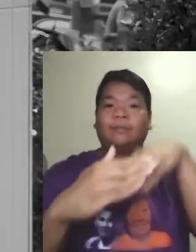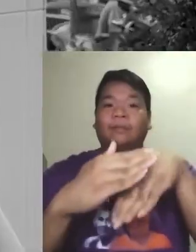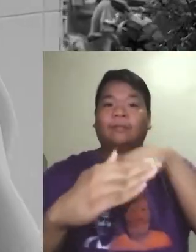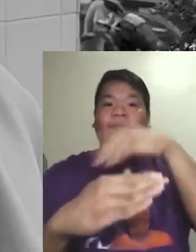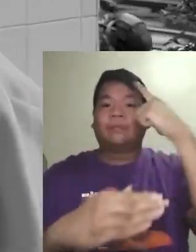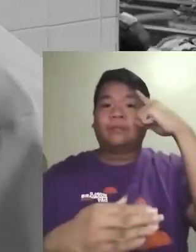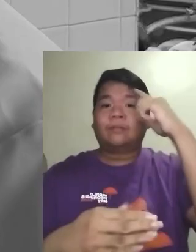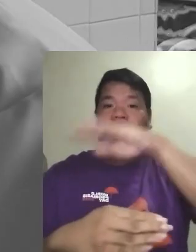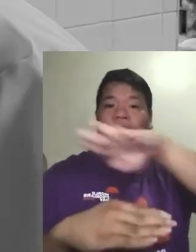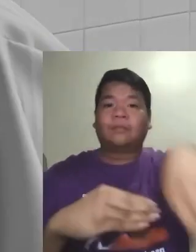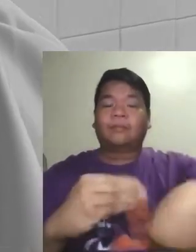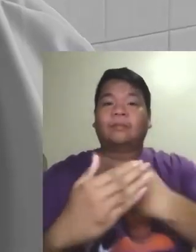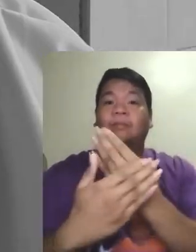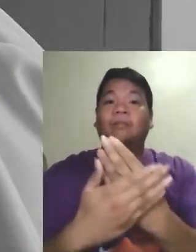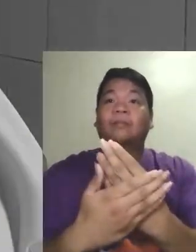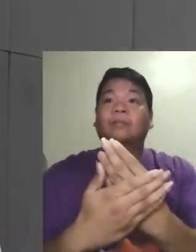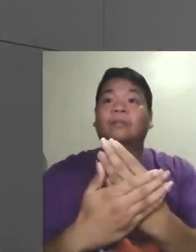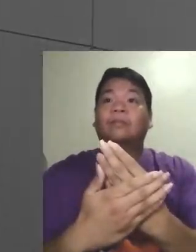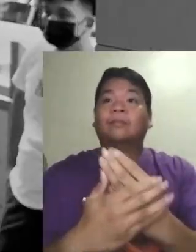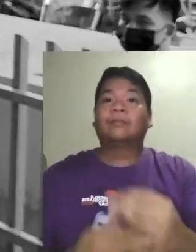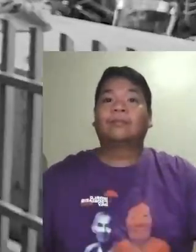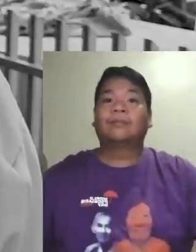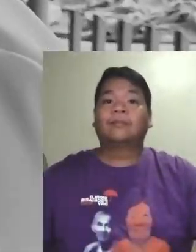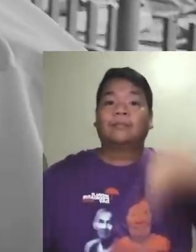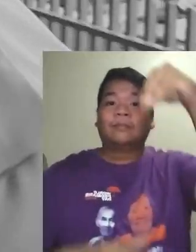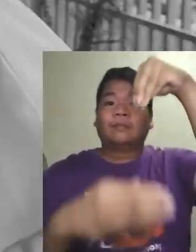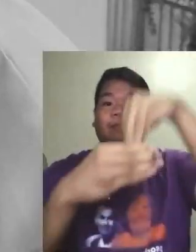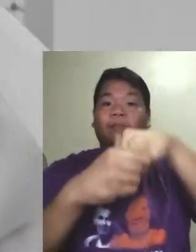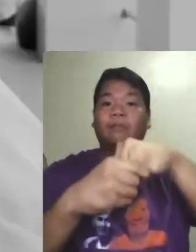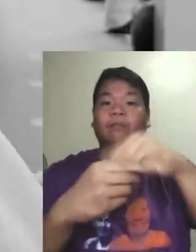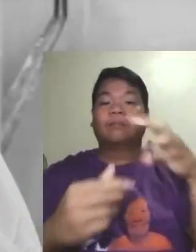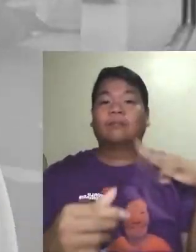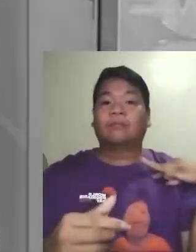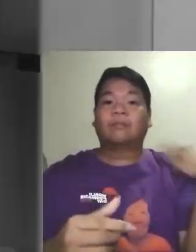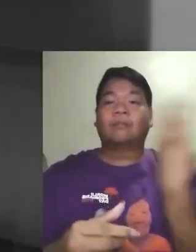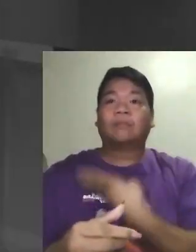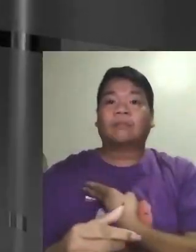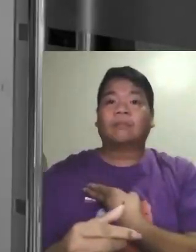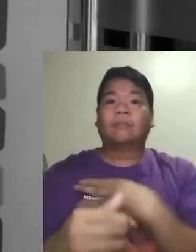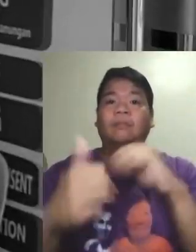Access for all? Kasali ba kami? Paano?